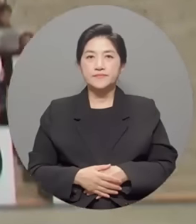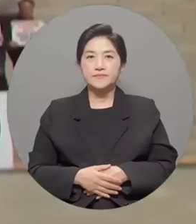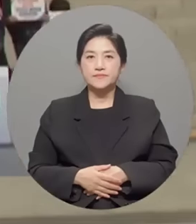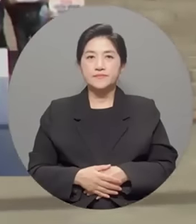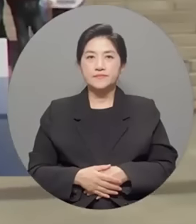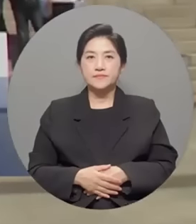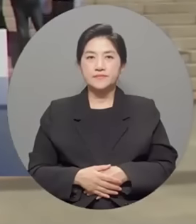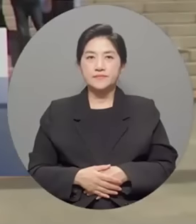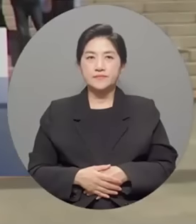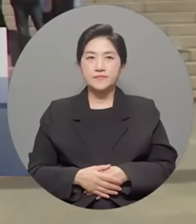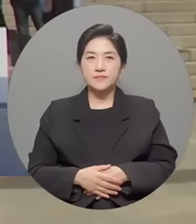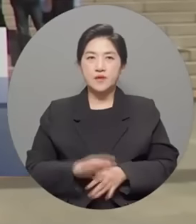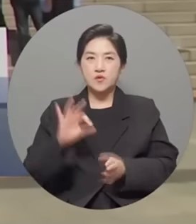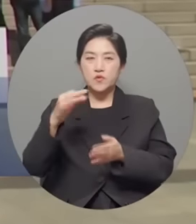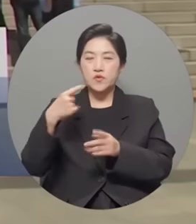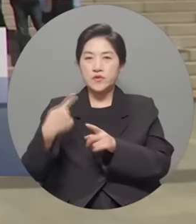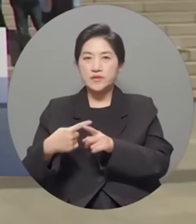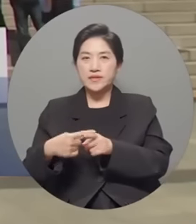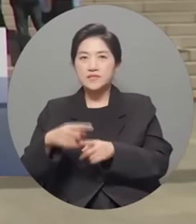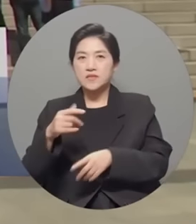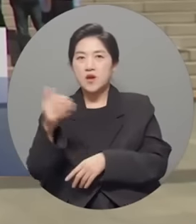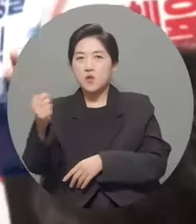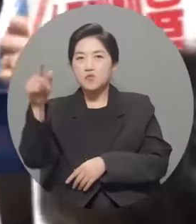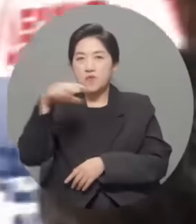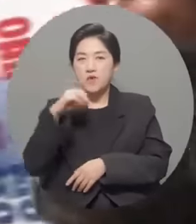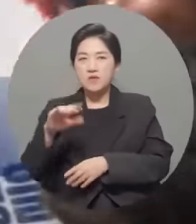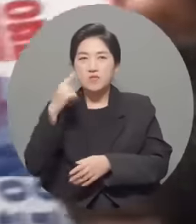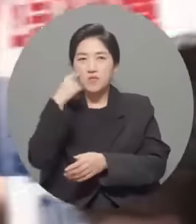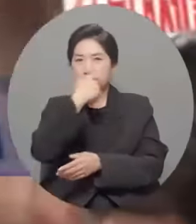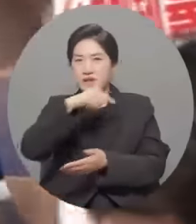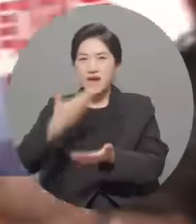대체율 50% 보장하라.